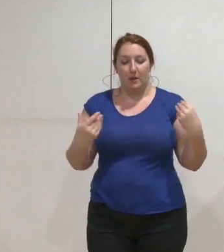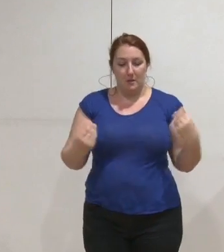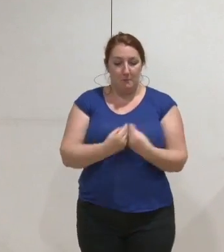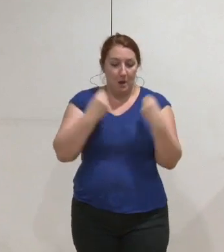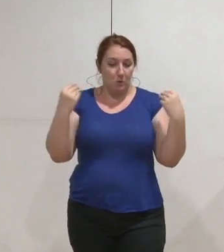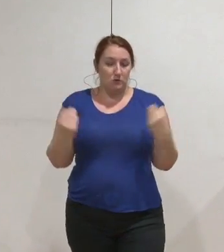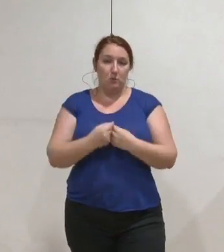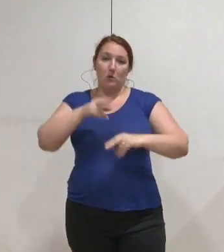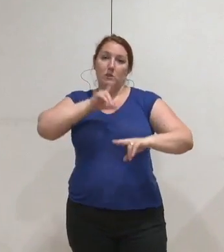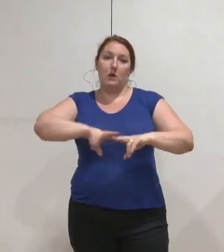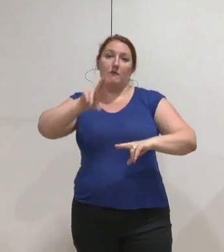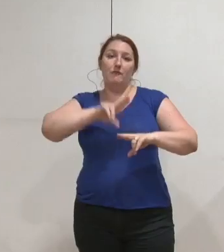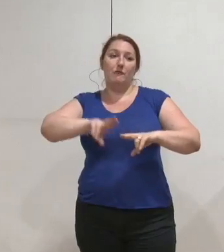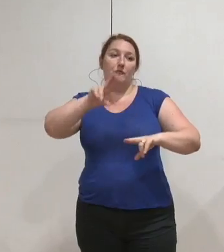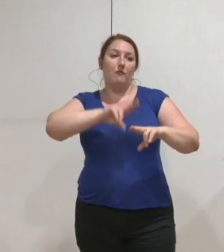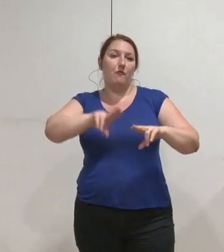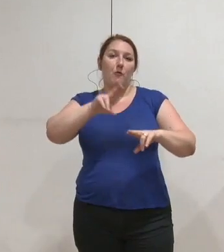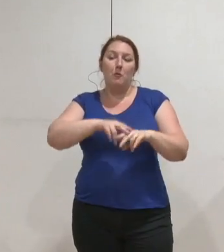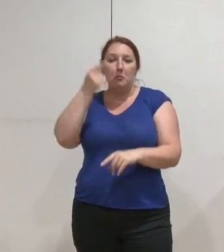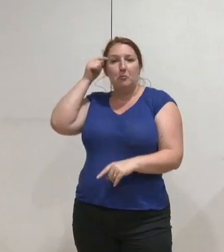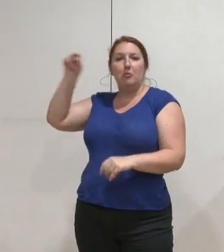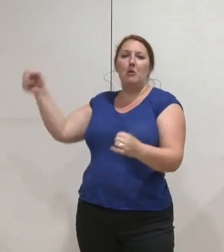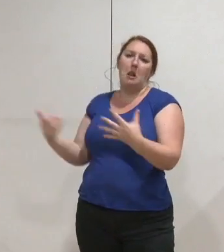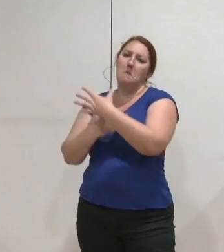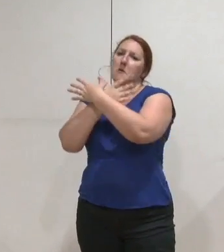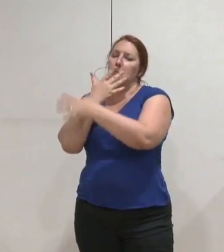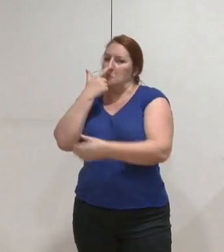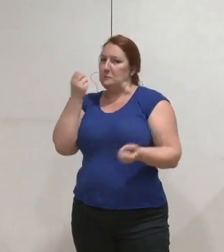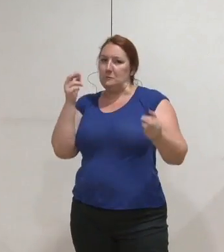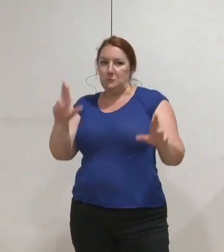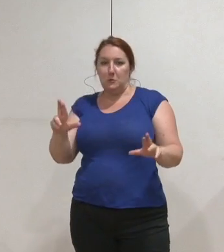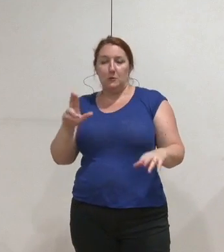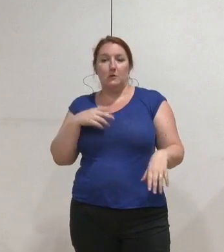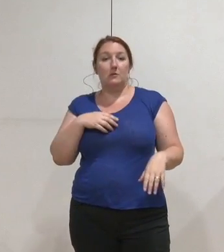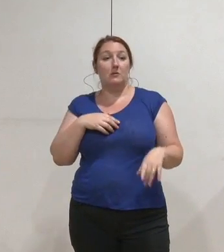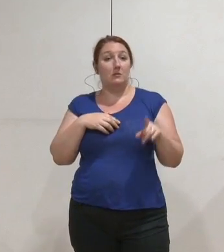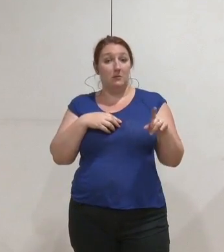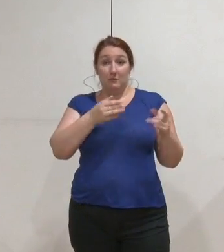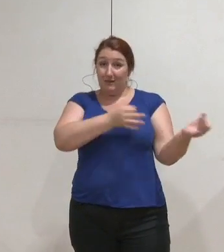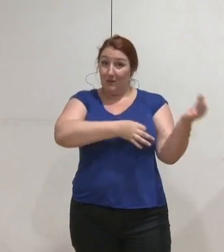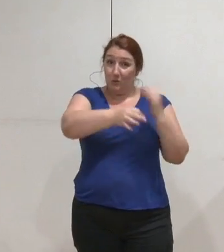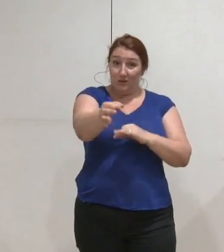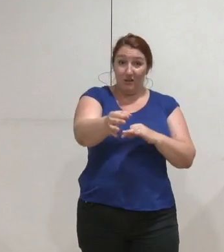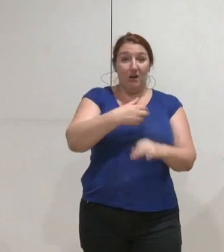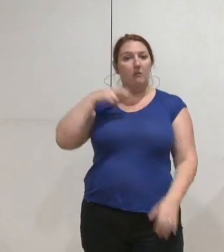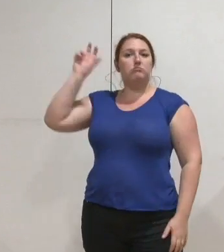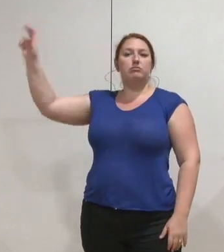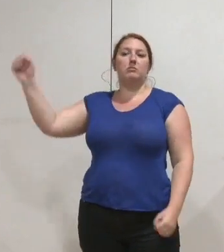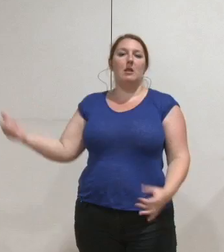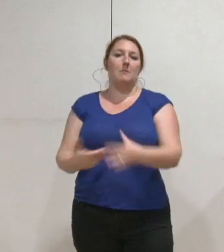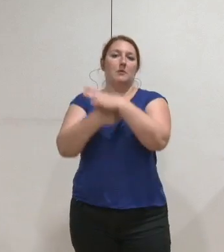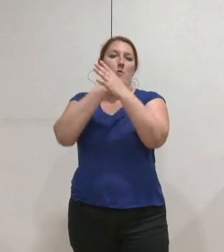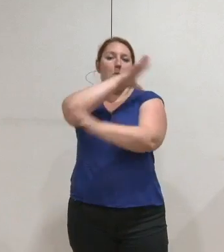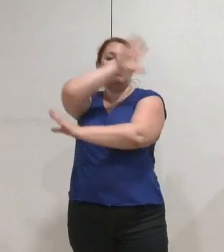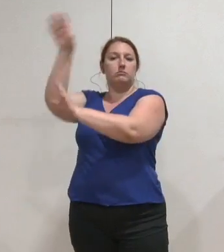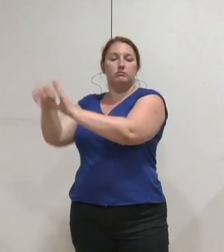réalisation de travaux pour le compte de tiers probablement la Métro et bien nous transférerons cette ressource pérenne à la Métro alors bref